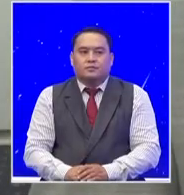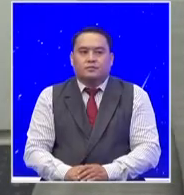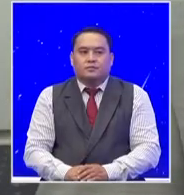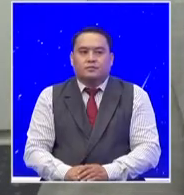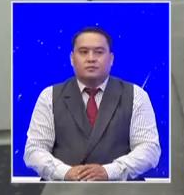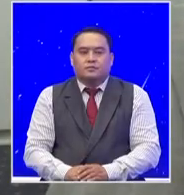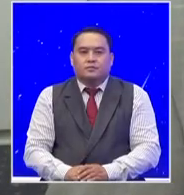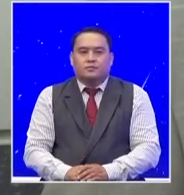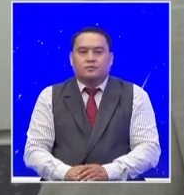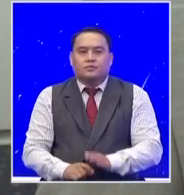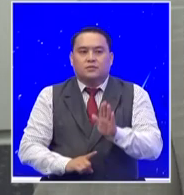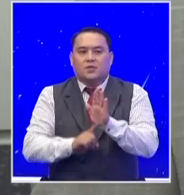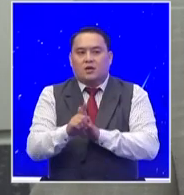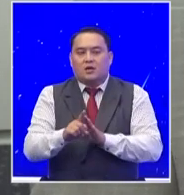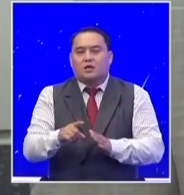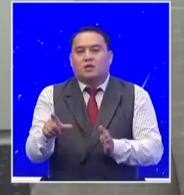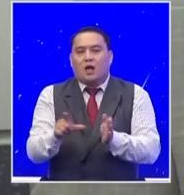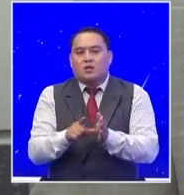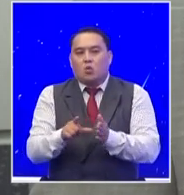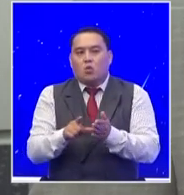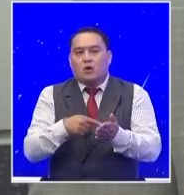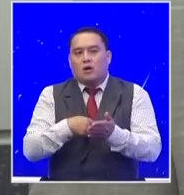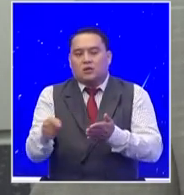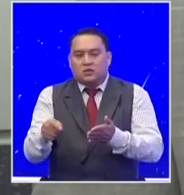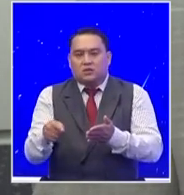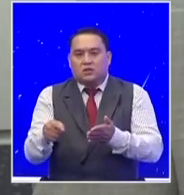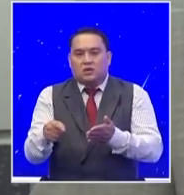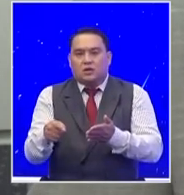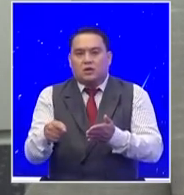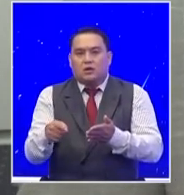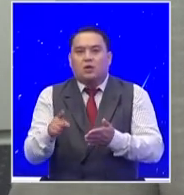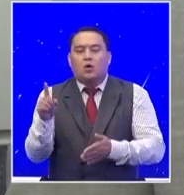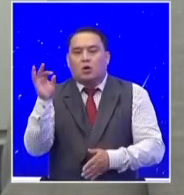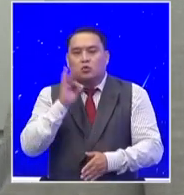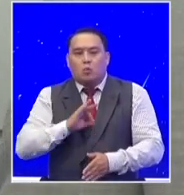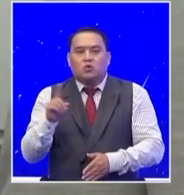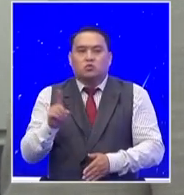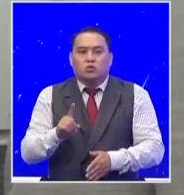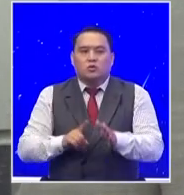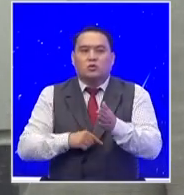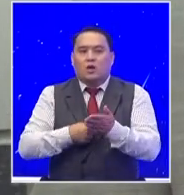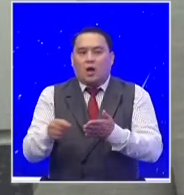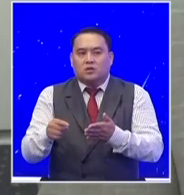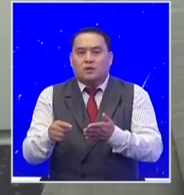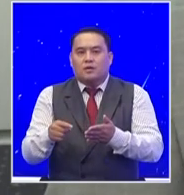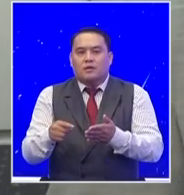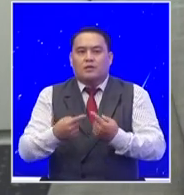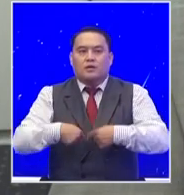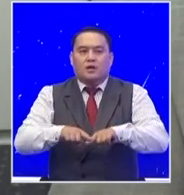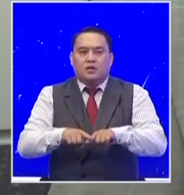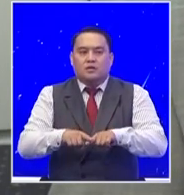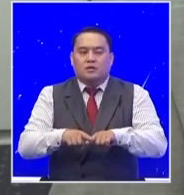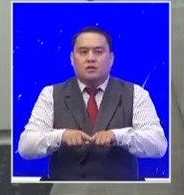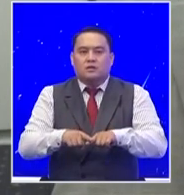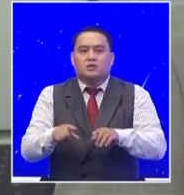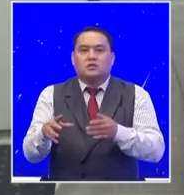В текущем году началась налоговая амнистия по начисленным пеням. То есть это говорит о том, что все начисленные пени по физическим лицам, по